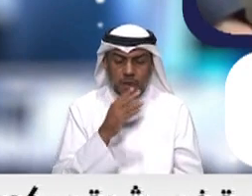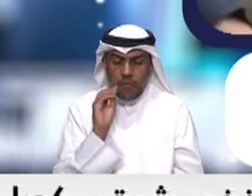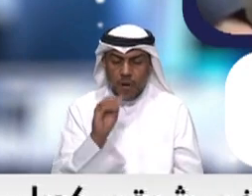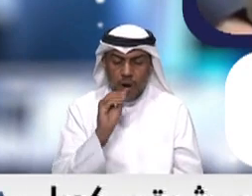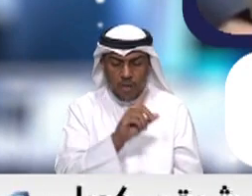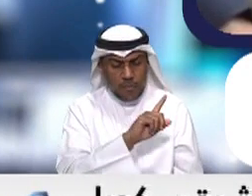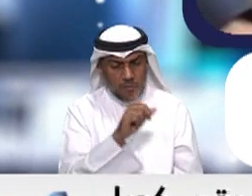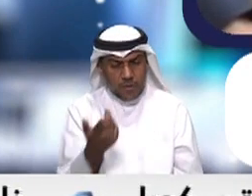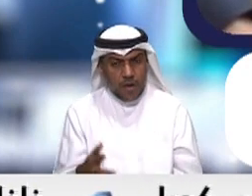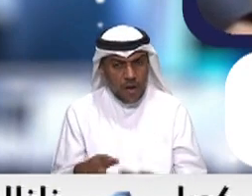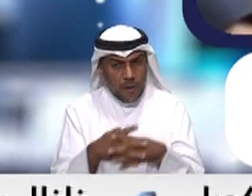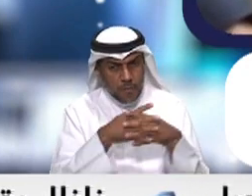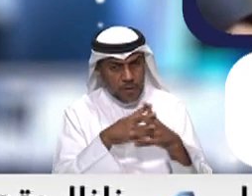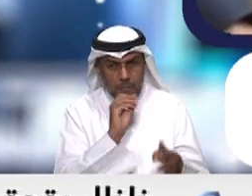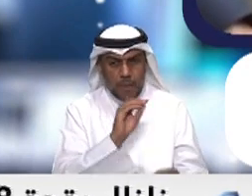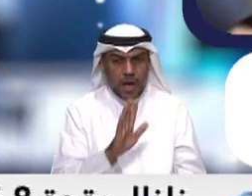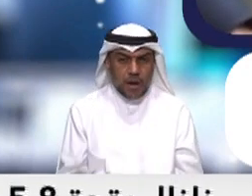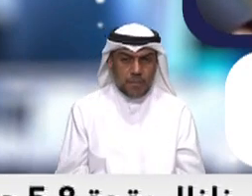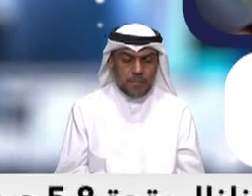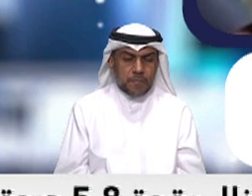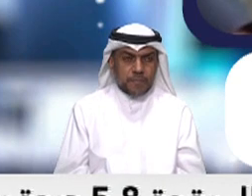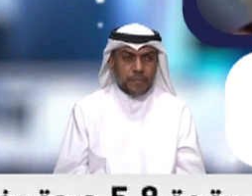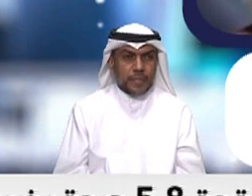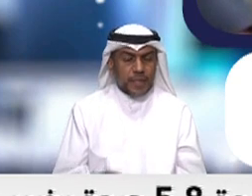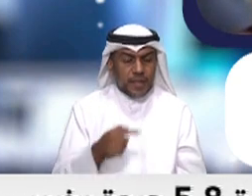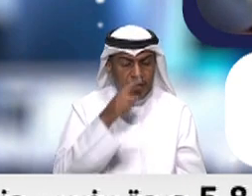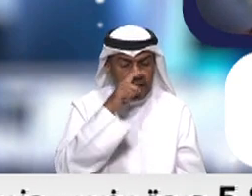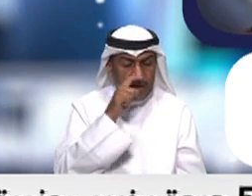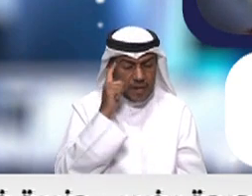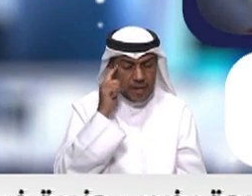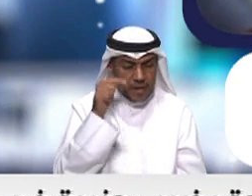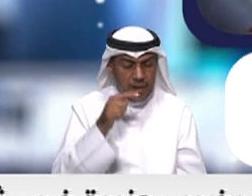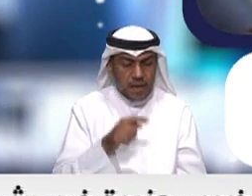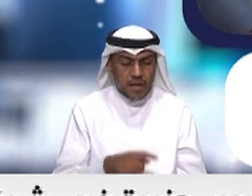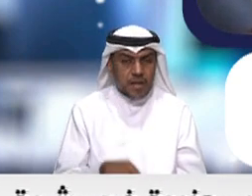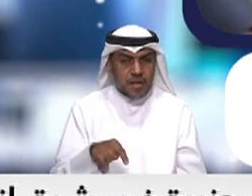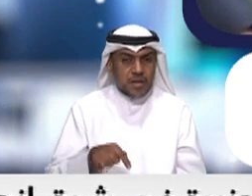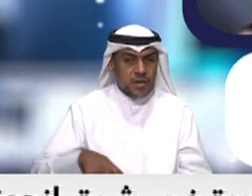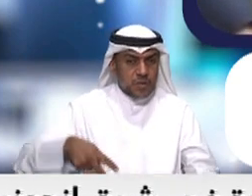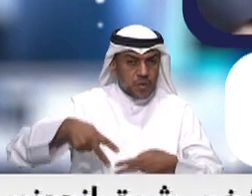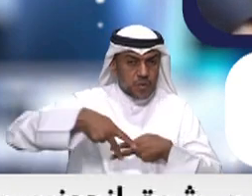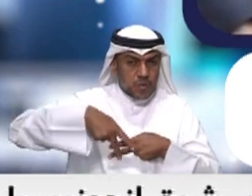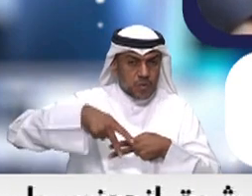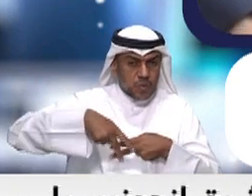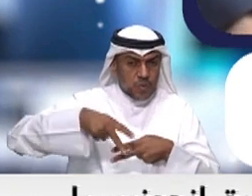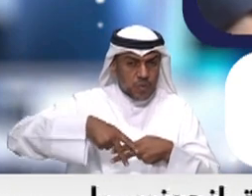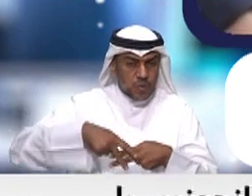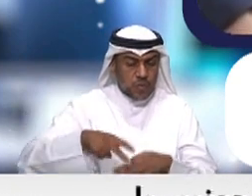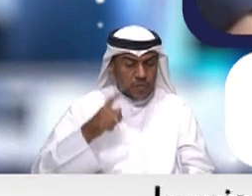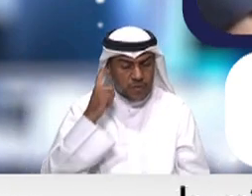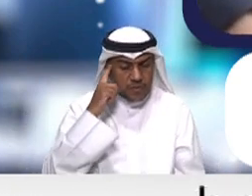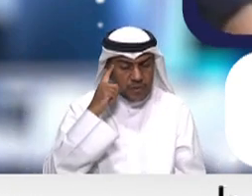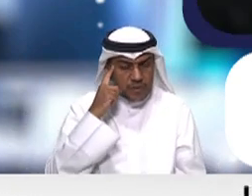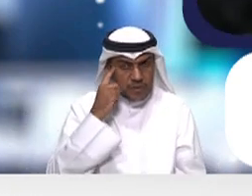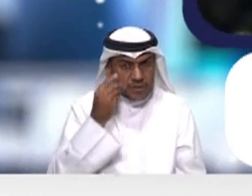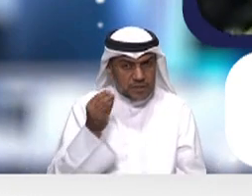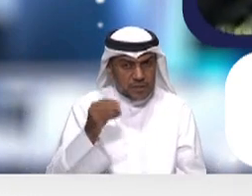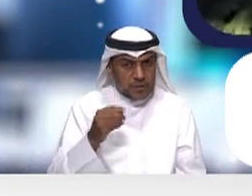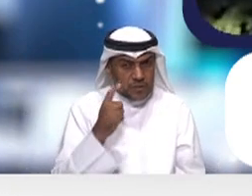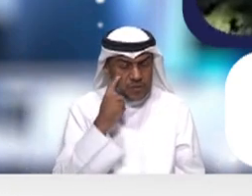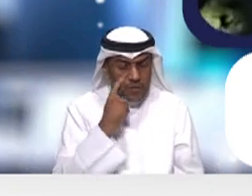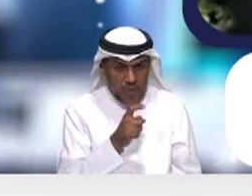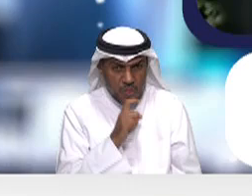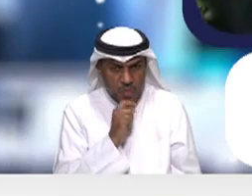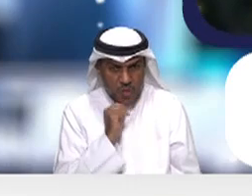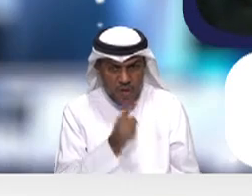لأول مرة منذ انسحابها، وبالتالي المطالب الإسرائيلية تتصاعد كلما ضعف الموقف من وجهة